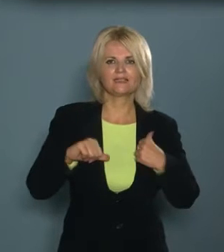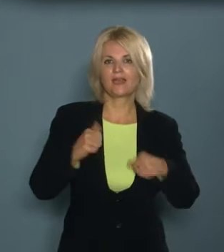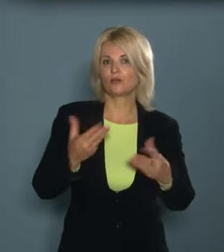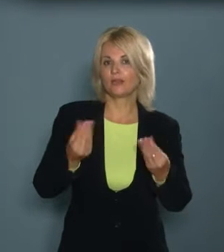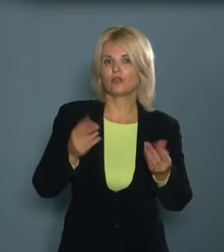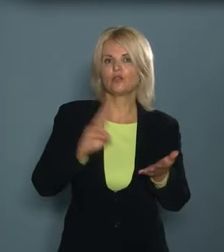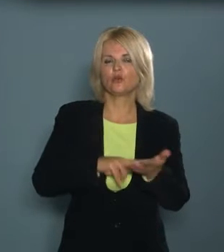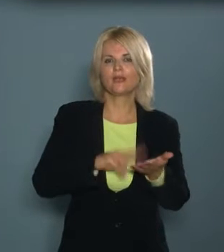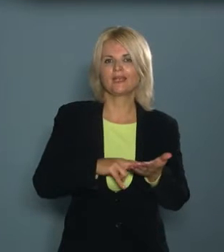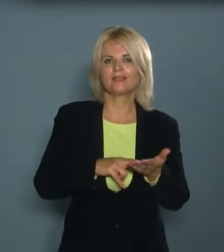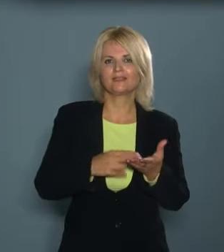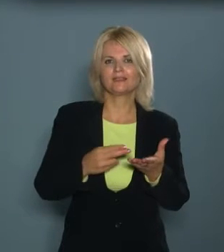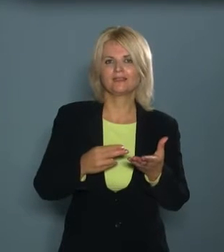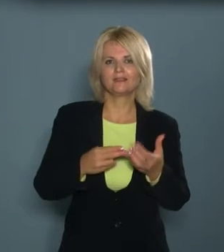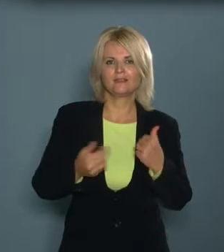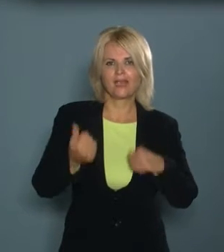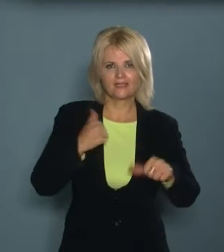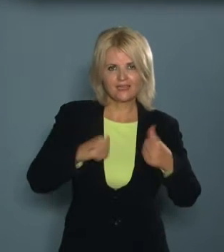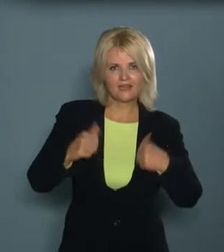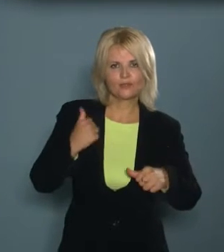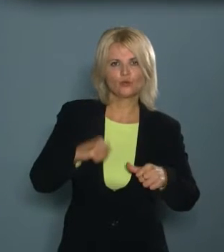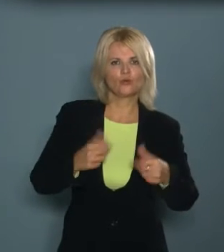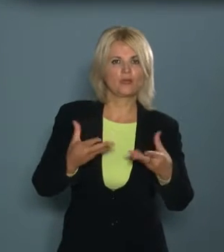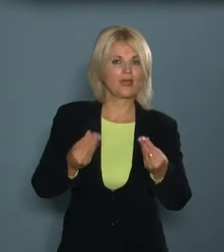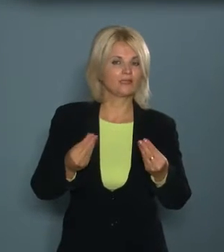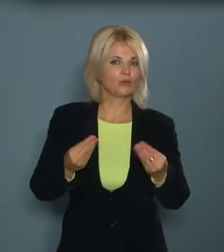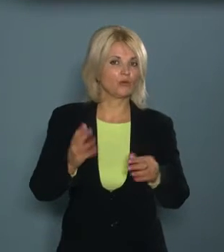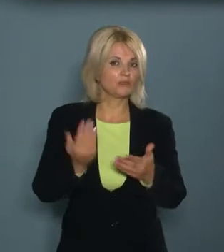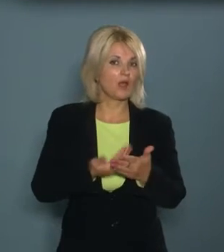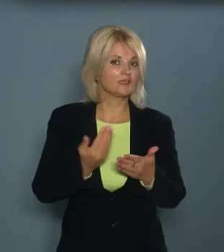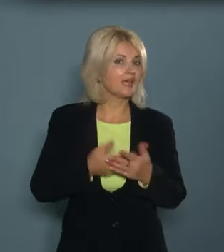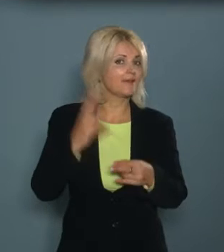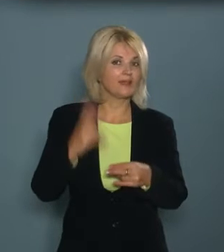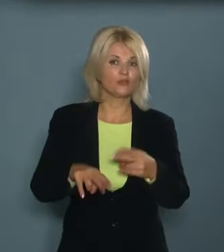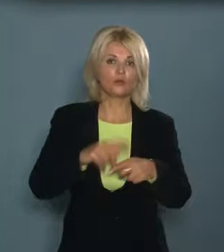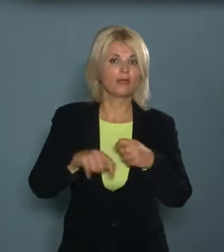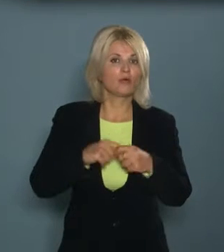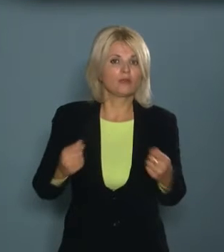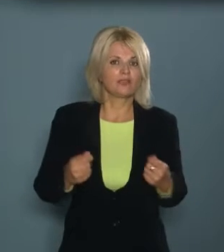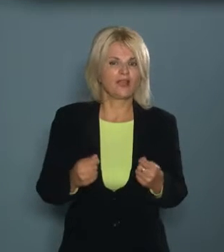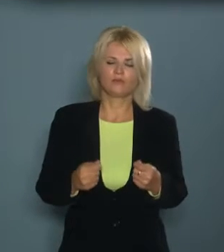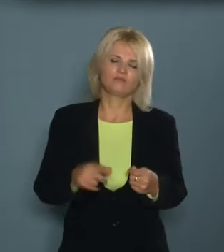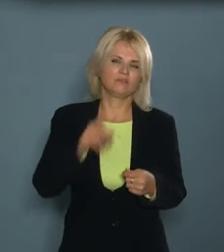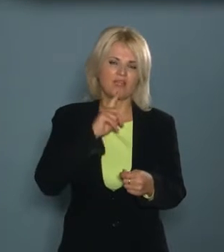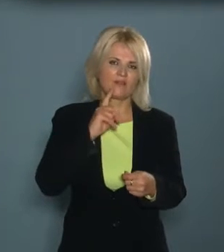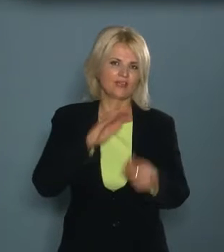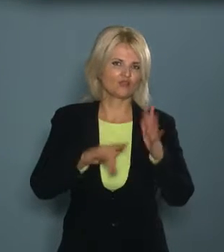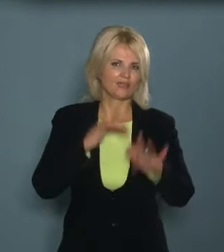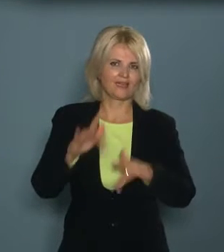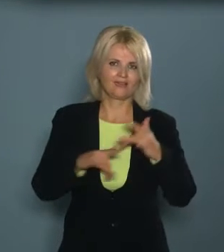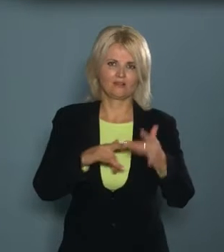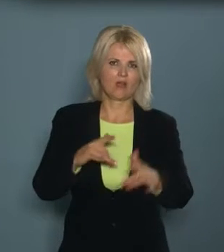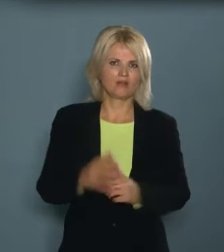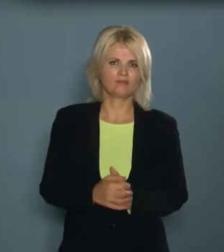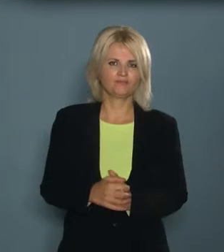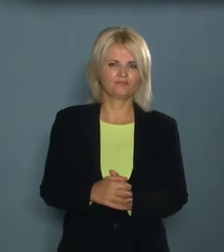próbál jogi területen használni, ami már szinte végső megoldás? Hát nem sok esetben, tehát azért azt el